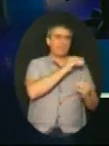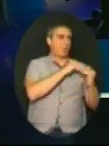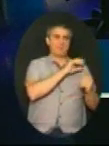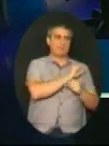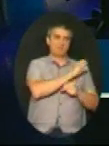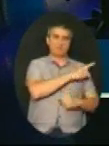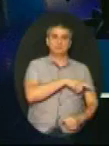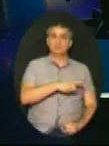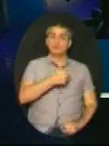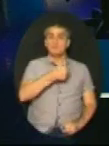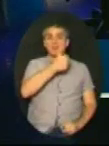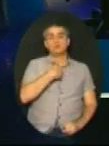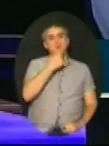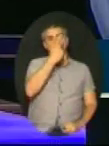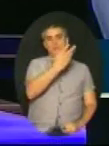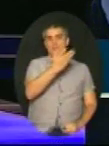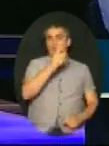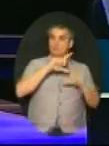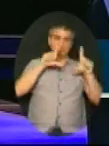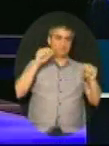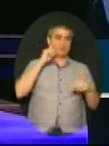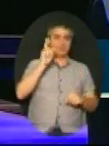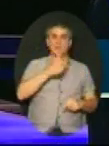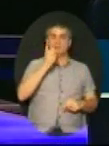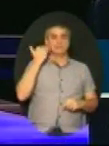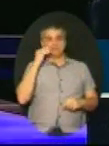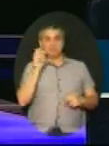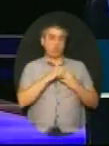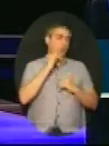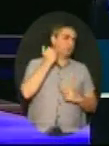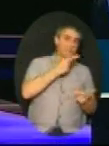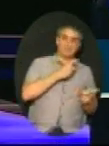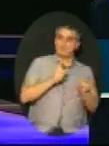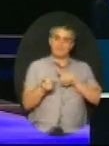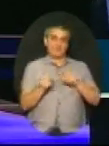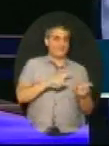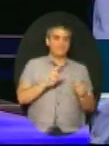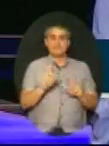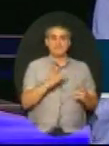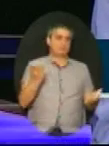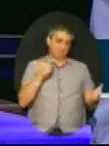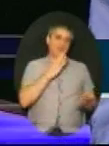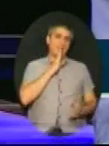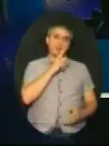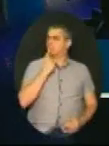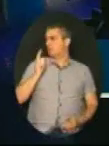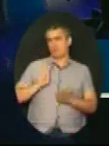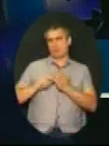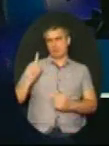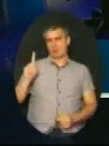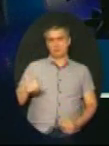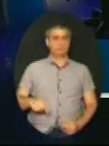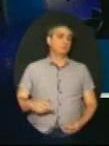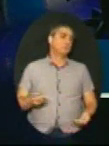לאופוזיציה. מנהיגות, אני מסתכל מאחוריך על המסך, אני רואה, אני לא יודע מי המנהיג, ציפי או בוז'י, בוז'י או ציפי, זה אומר את כל, זה הטרגדיה. זה לא נכון.